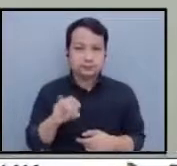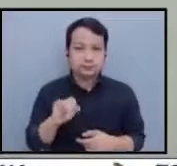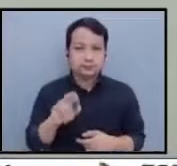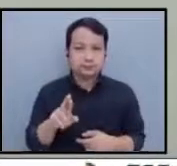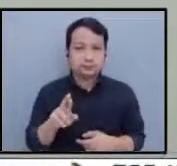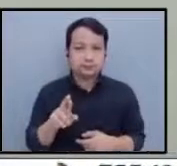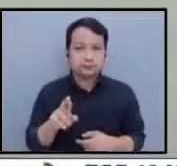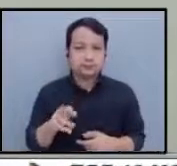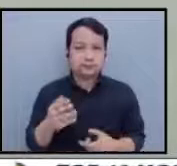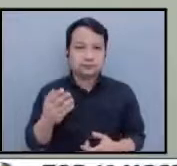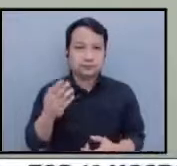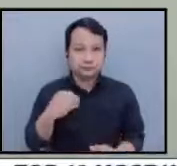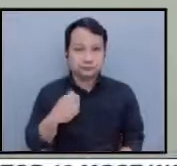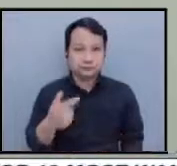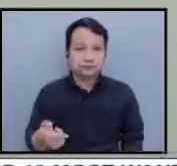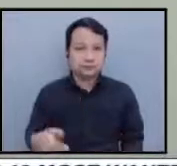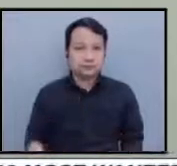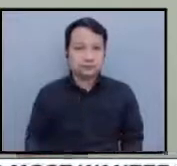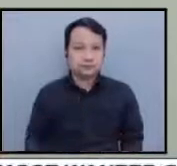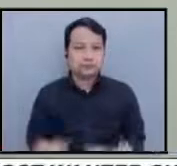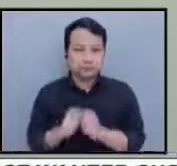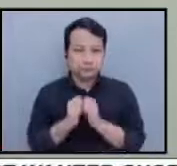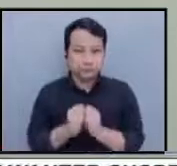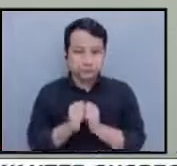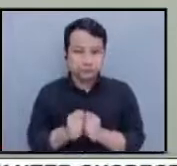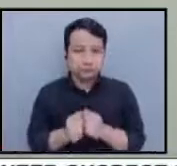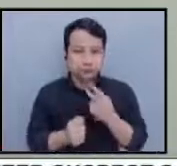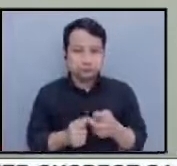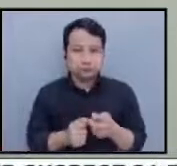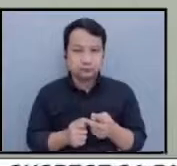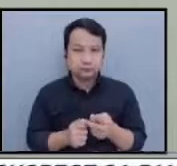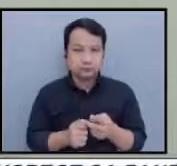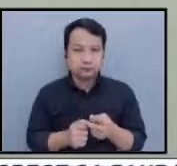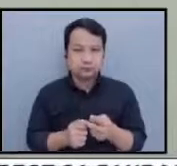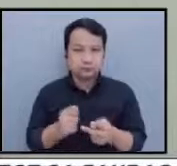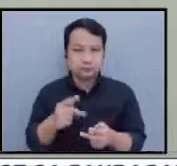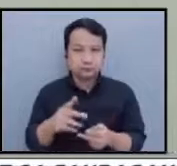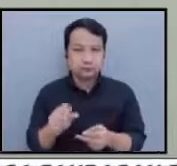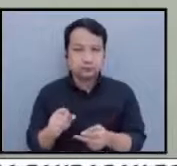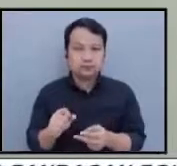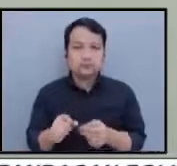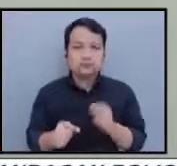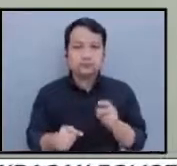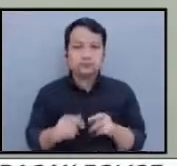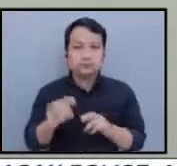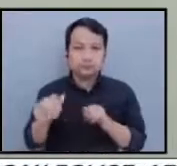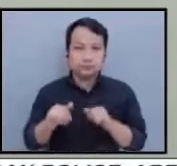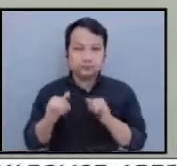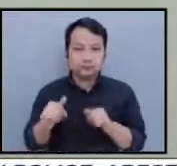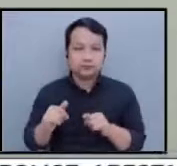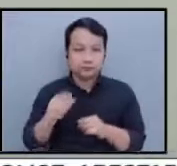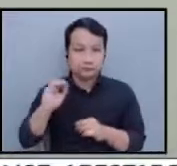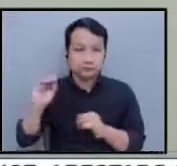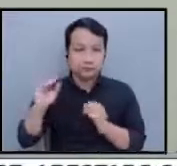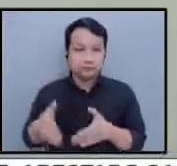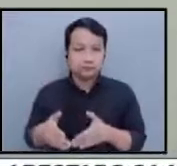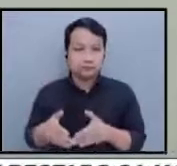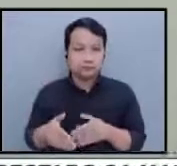nila. Kasama doon yung dalawang pahinante, isang bystander yung may-ari ng isang